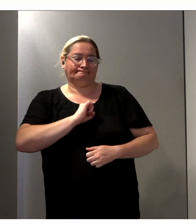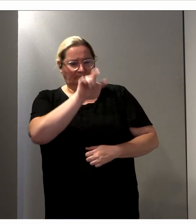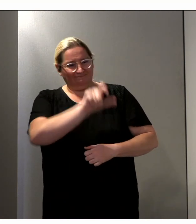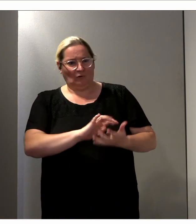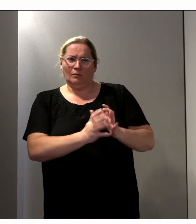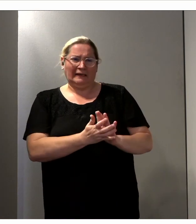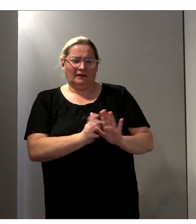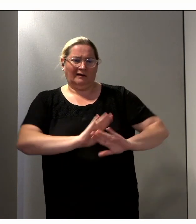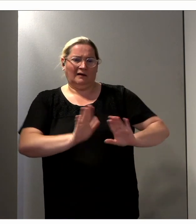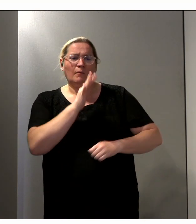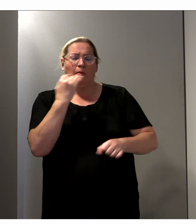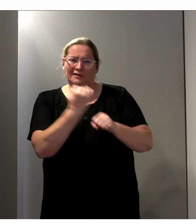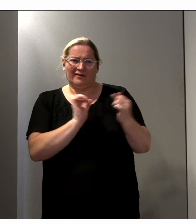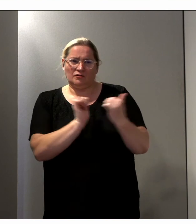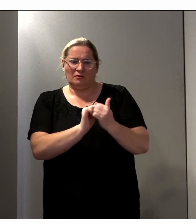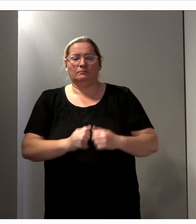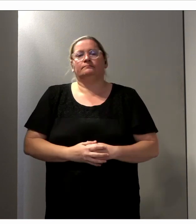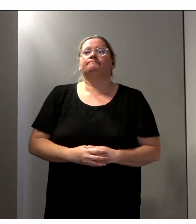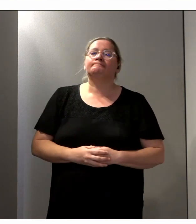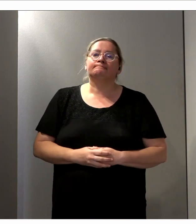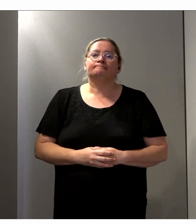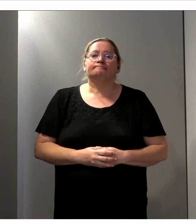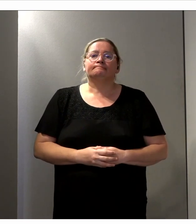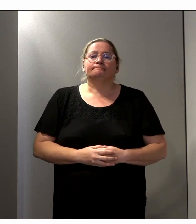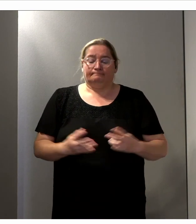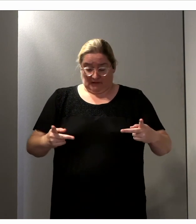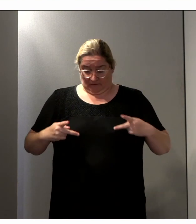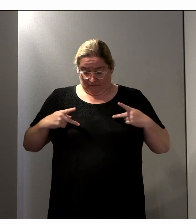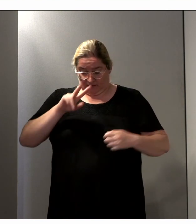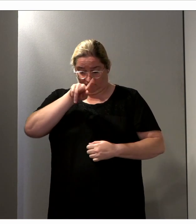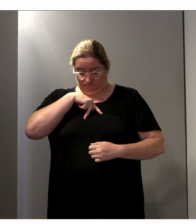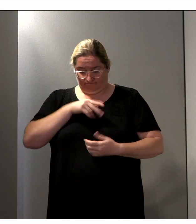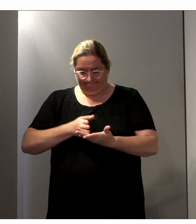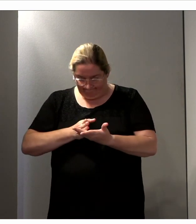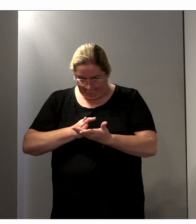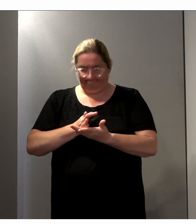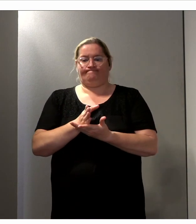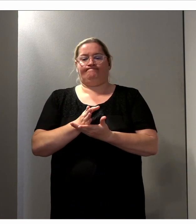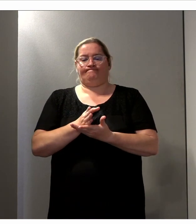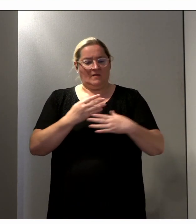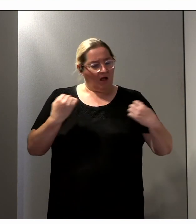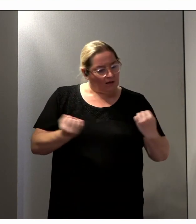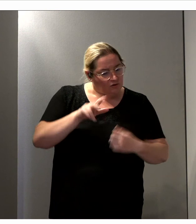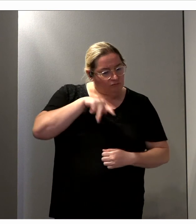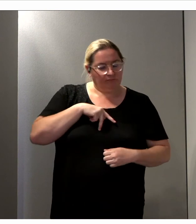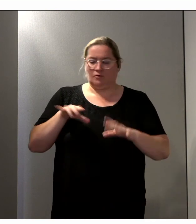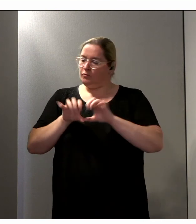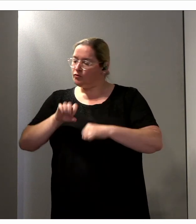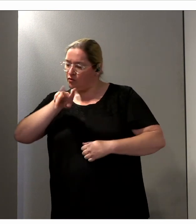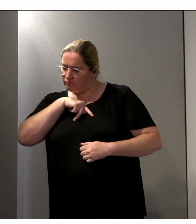compliqué. Pour l'instant, donc, vivre ma vie de mes actions et autres productions,